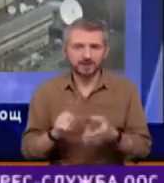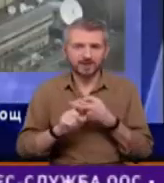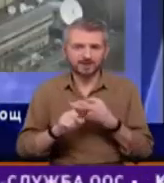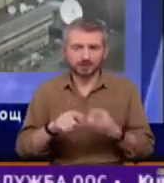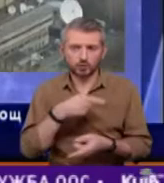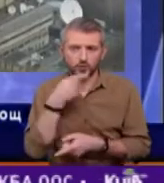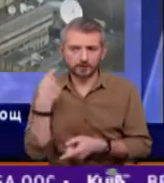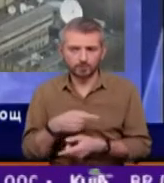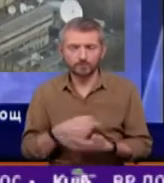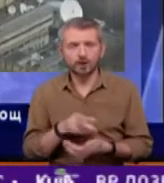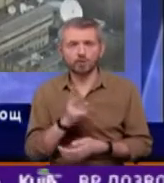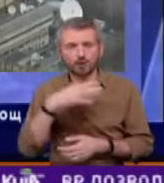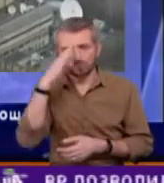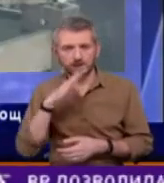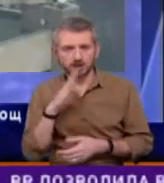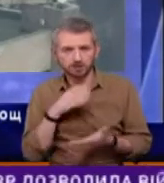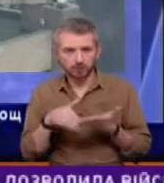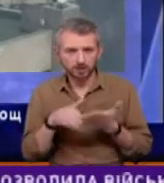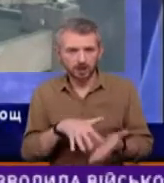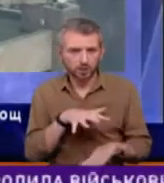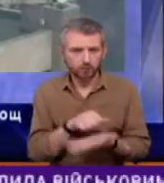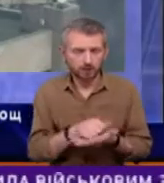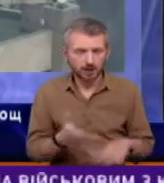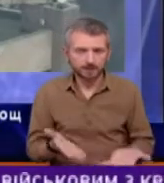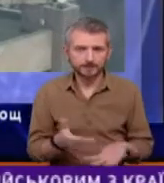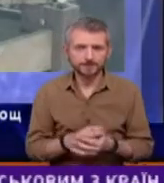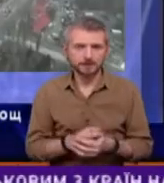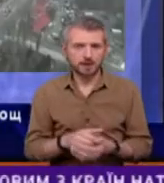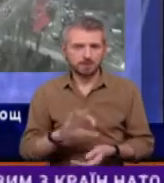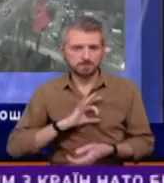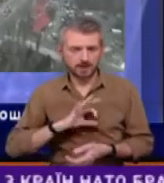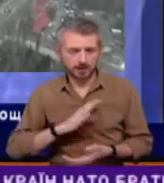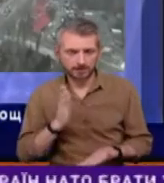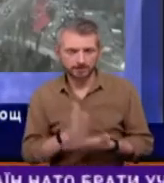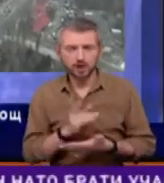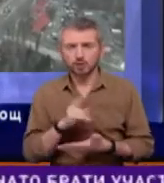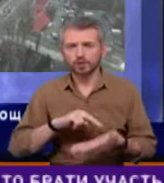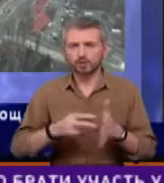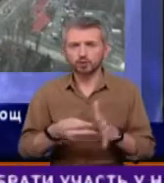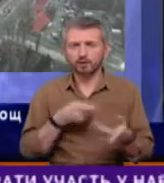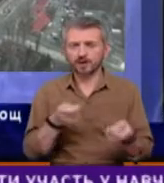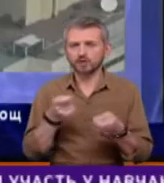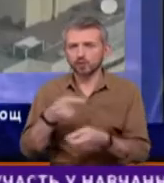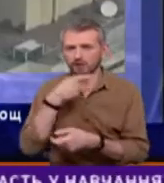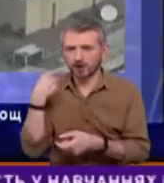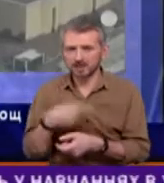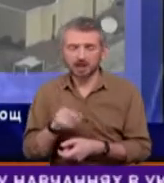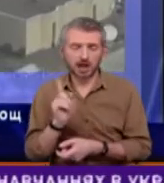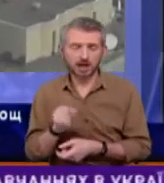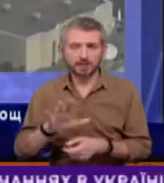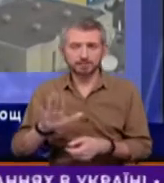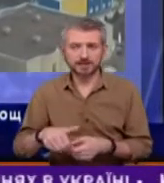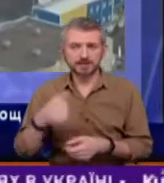з Росією. Ну, у когось батьки посприяли окупації з медалями, хтось запланував гастролі в країні агресора. Але